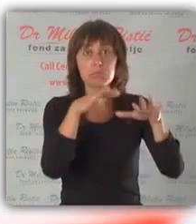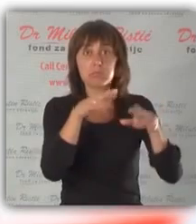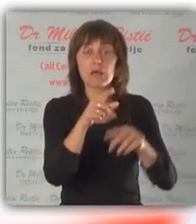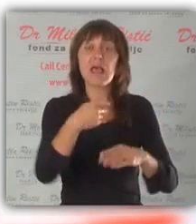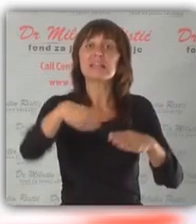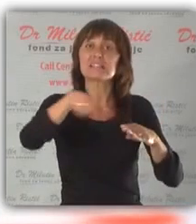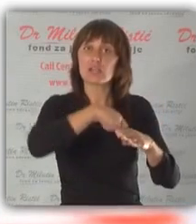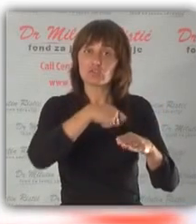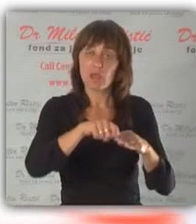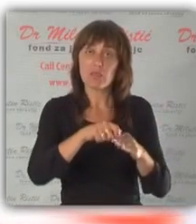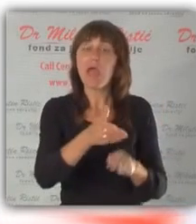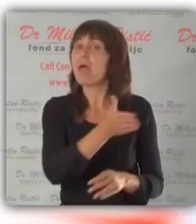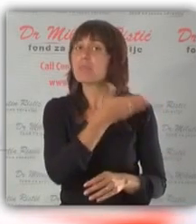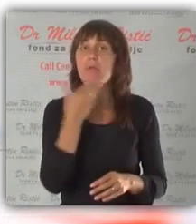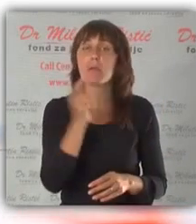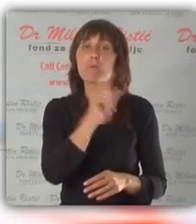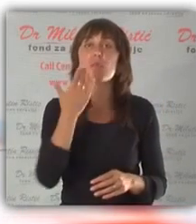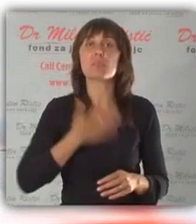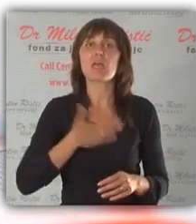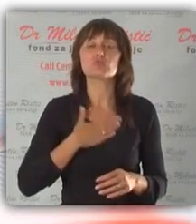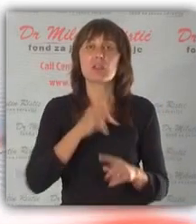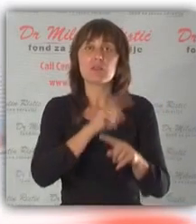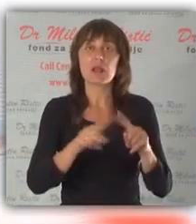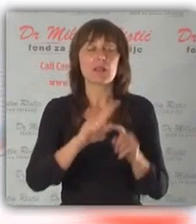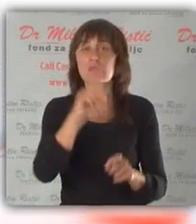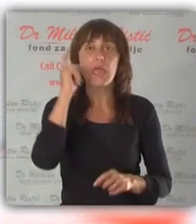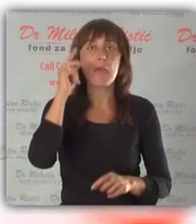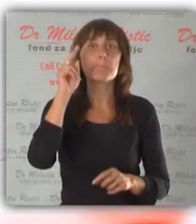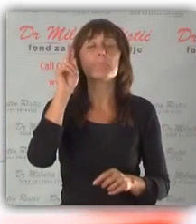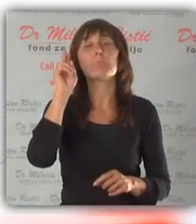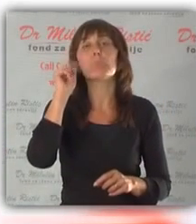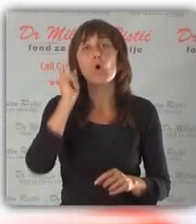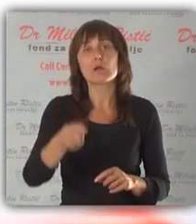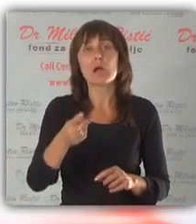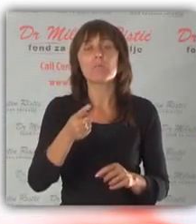postižemo izlečenje, a nemamo neželjene efekte, nemamo